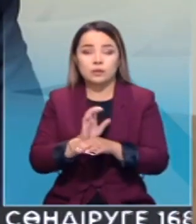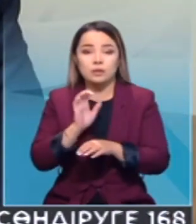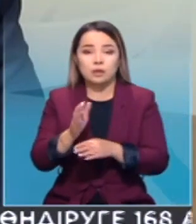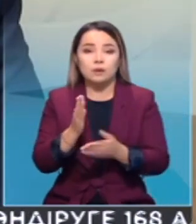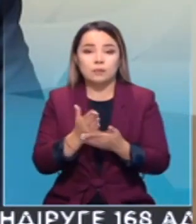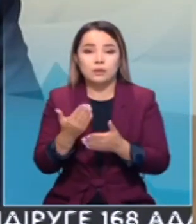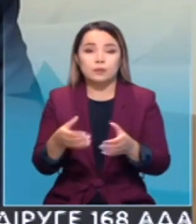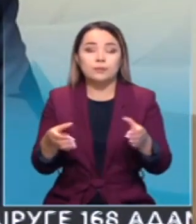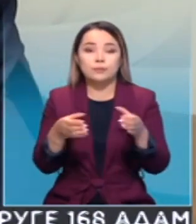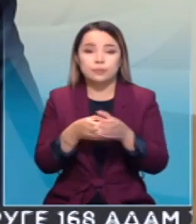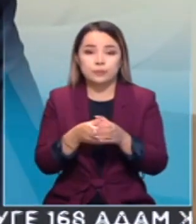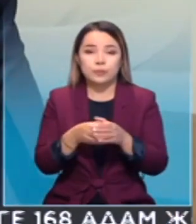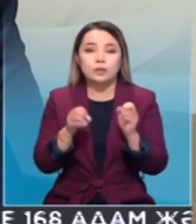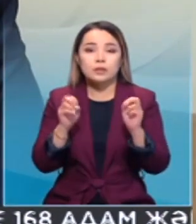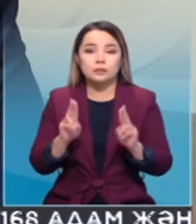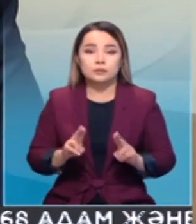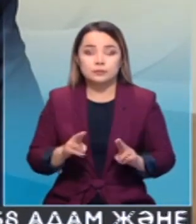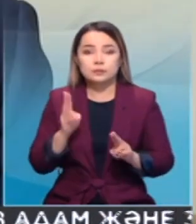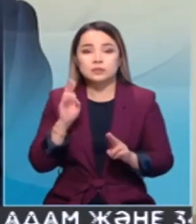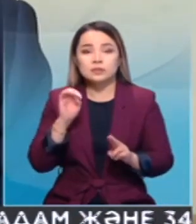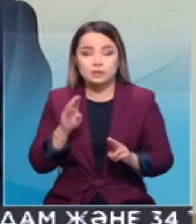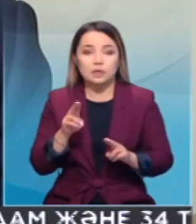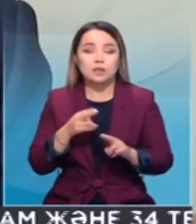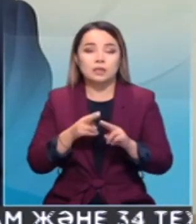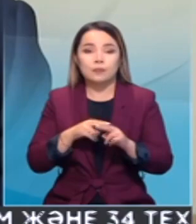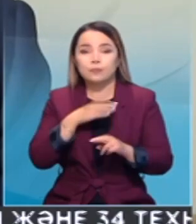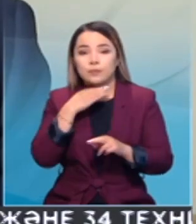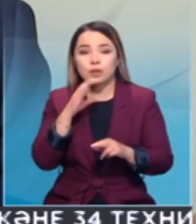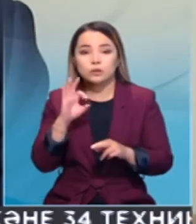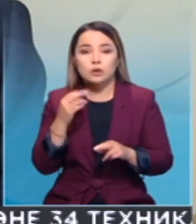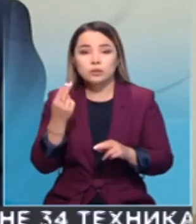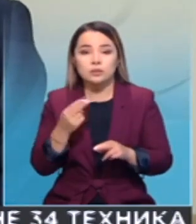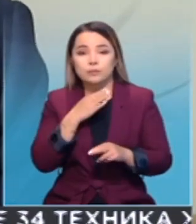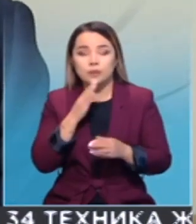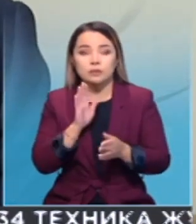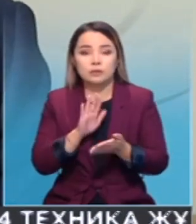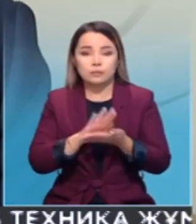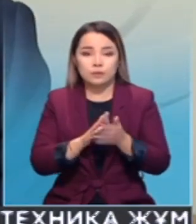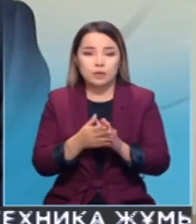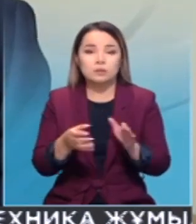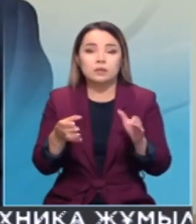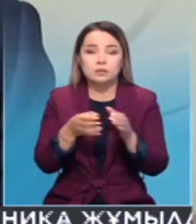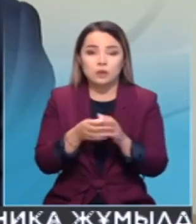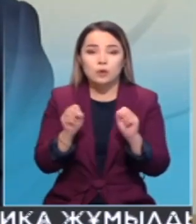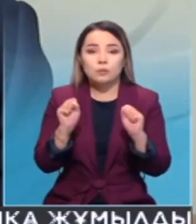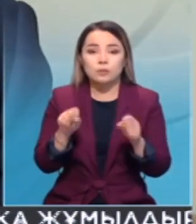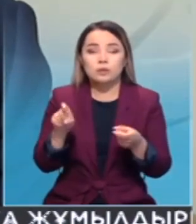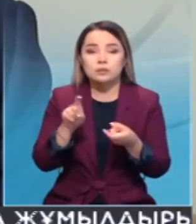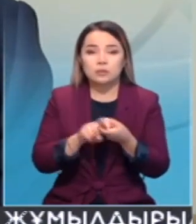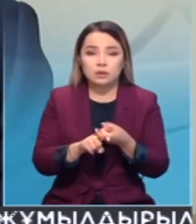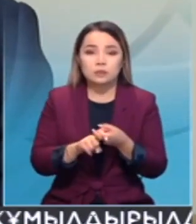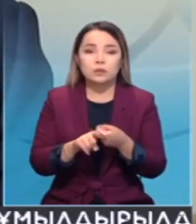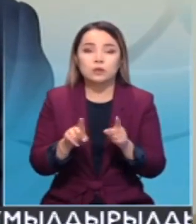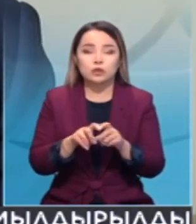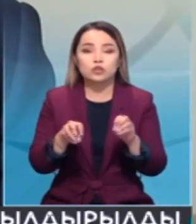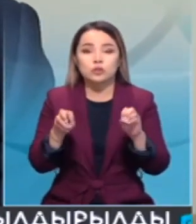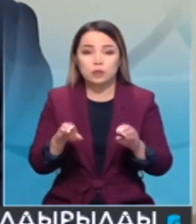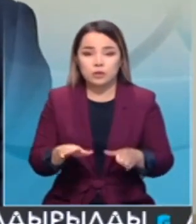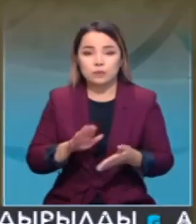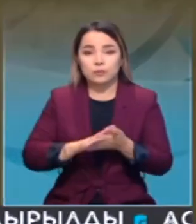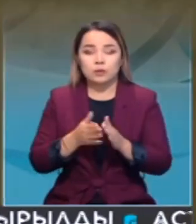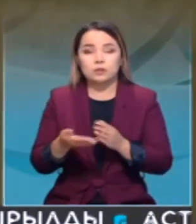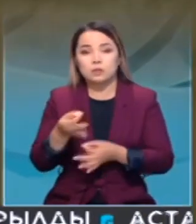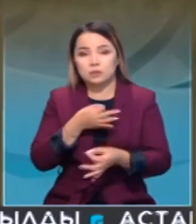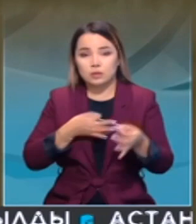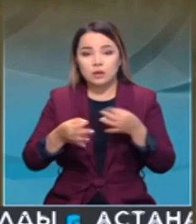енді кейіктің еті социал еті деп жіберейік деп сондай несін шешімге келіп